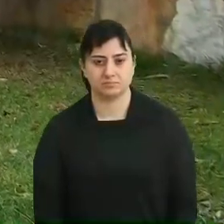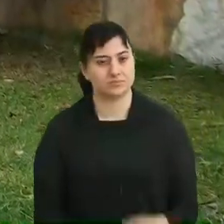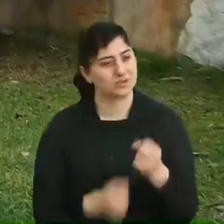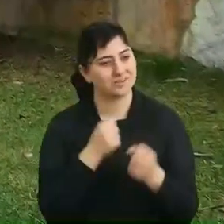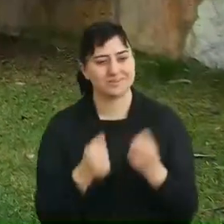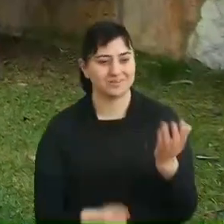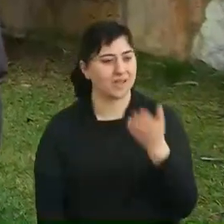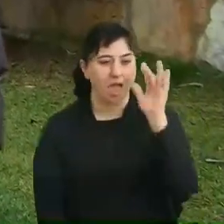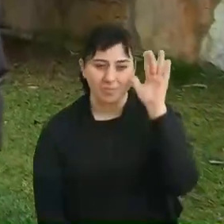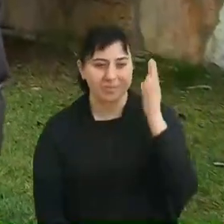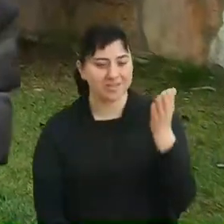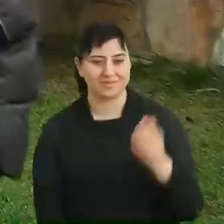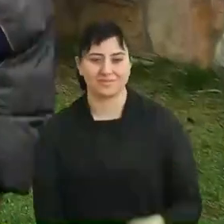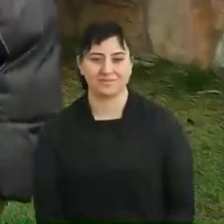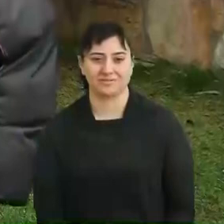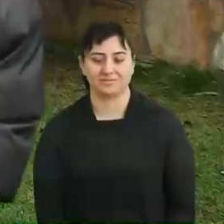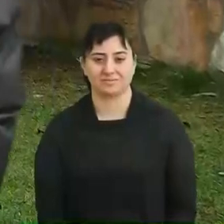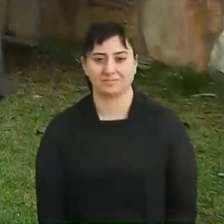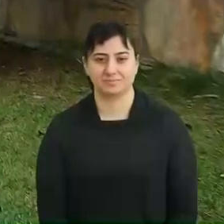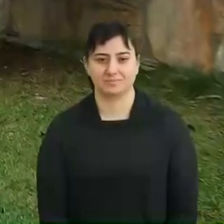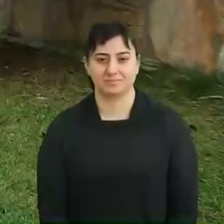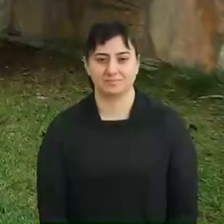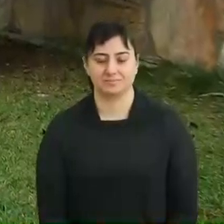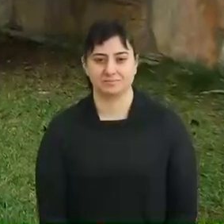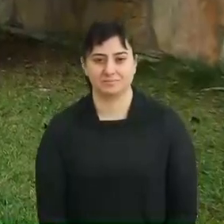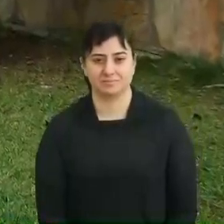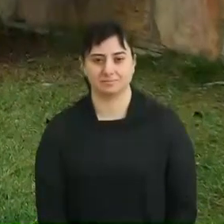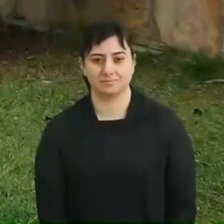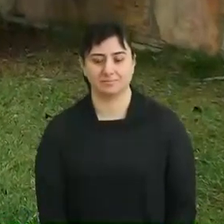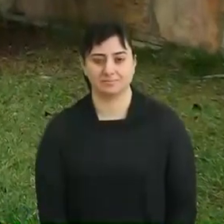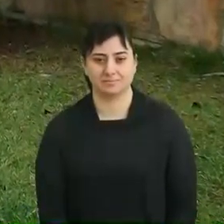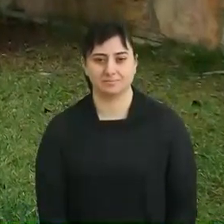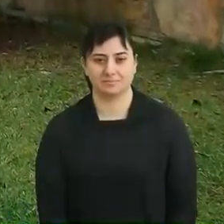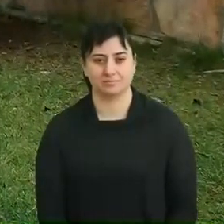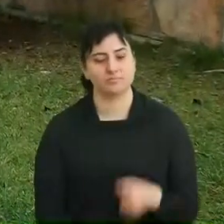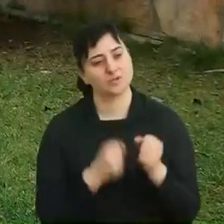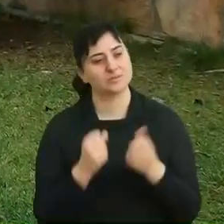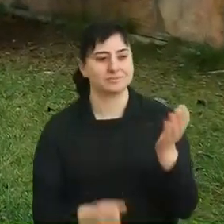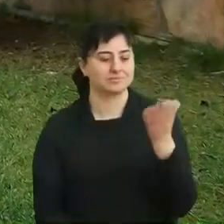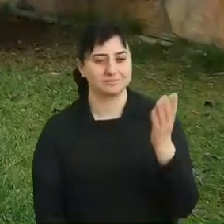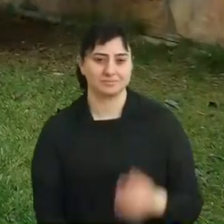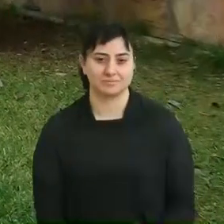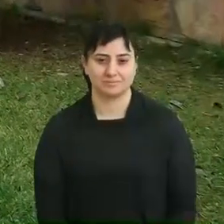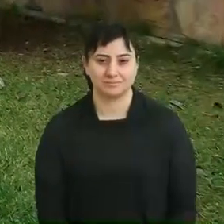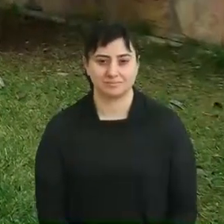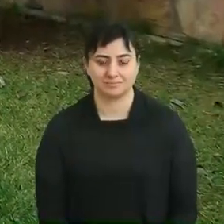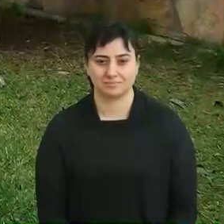Koş enayi koş. Pantolonun cebinden telefonunu çıkarıp bir arama yaptı. Koş bana. Ne